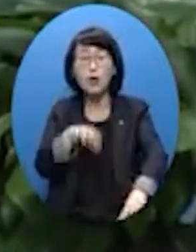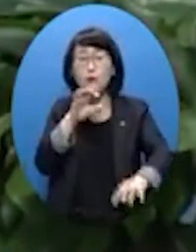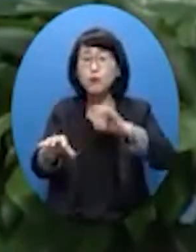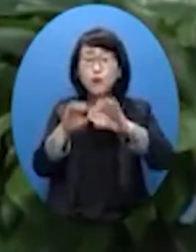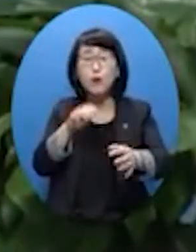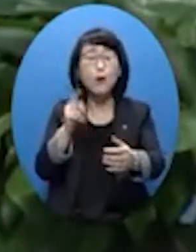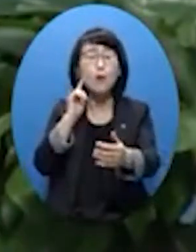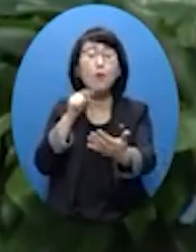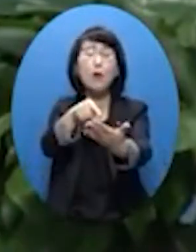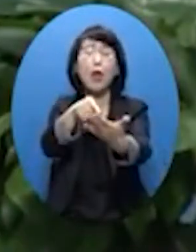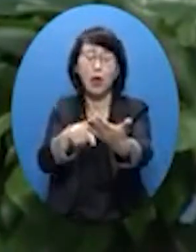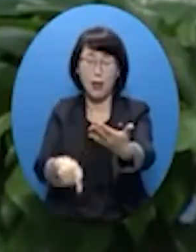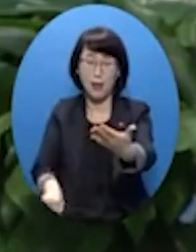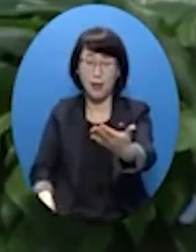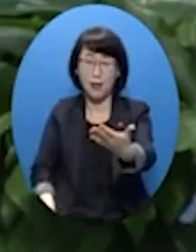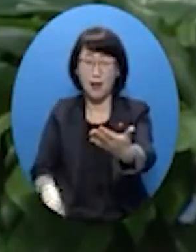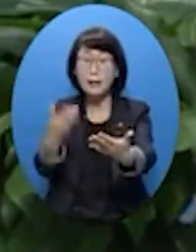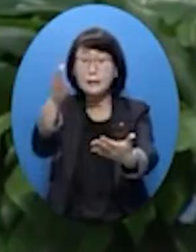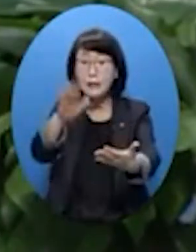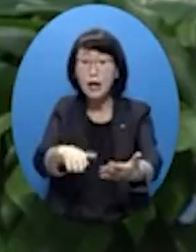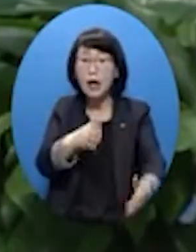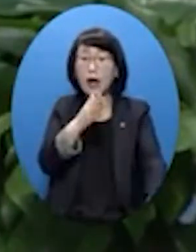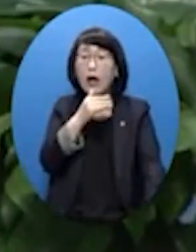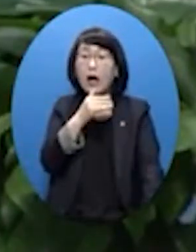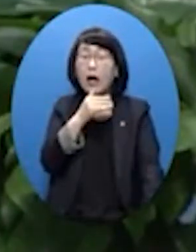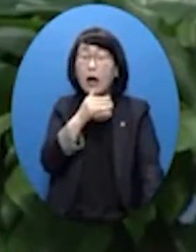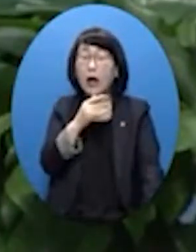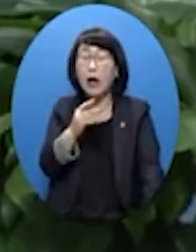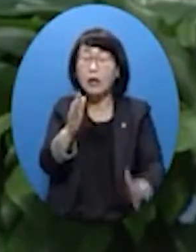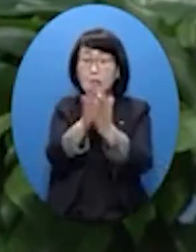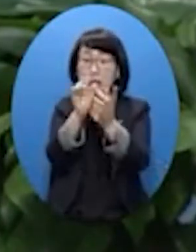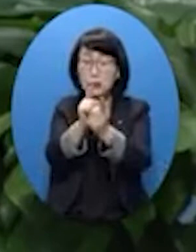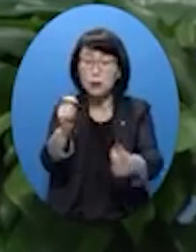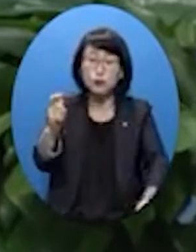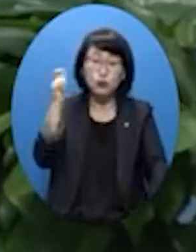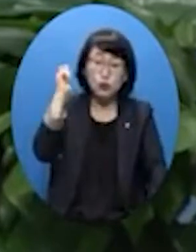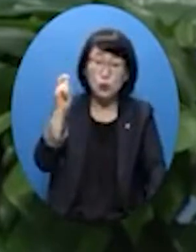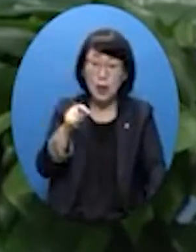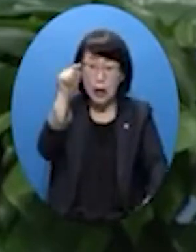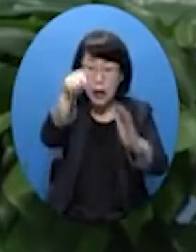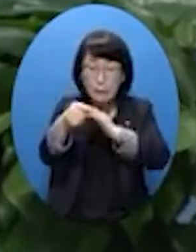하는가 했는데 추억 하나가 보니까 조금 이해가 되더라구요